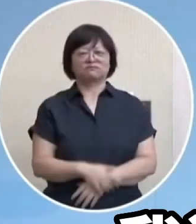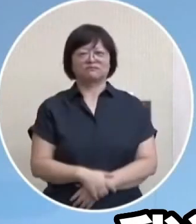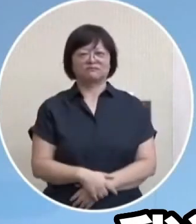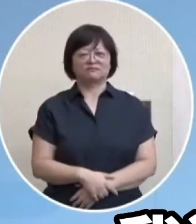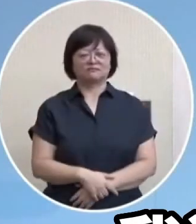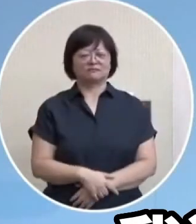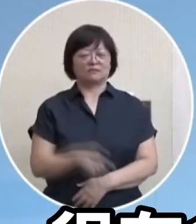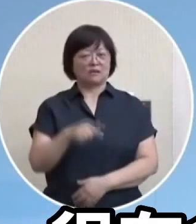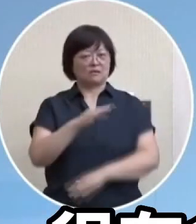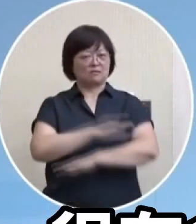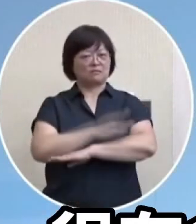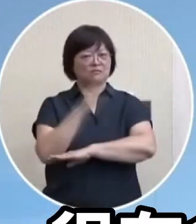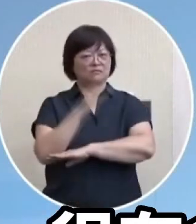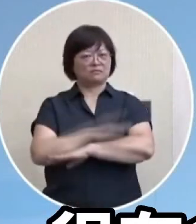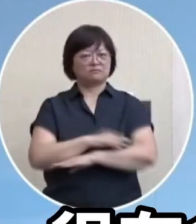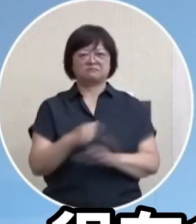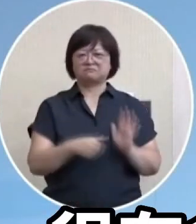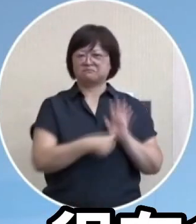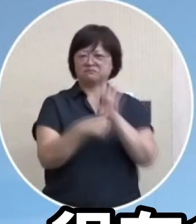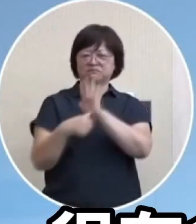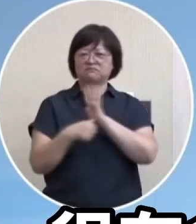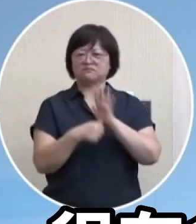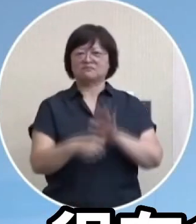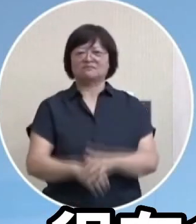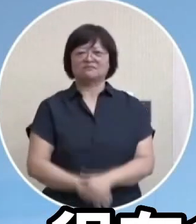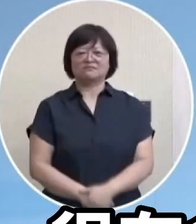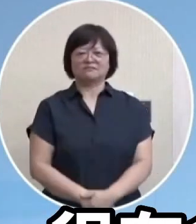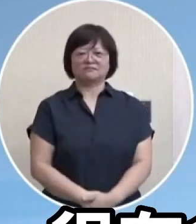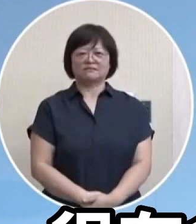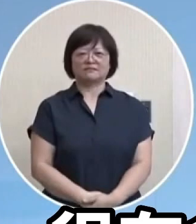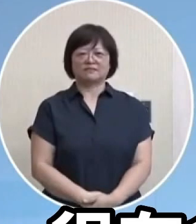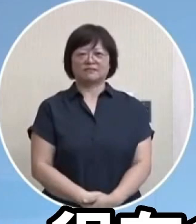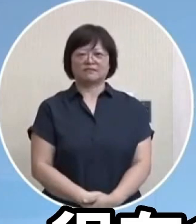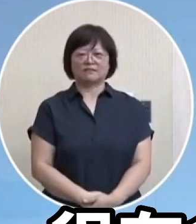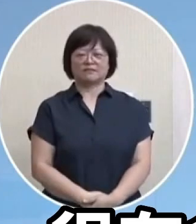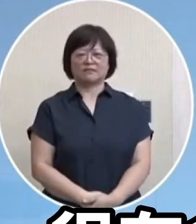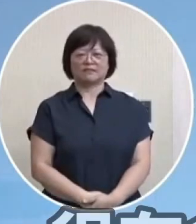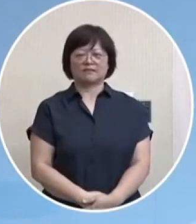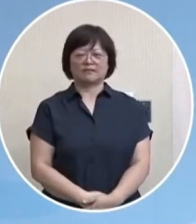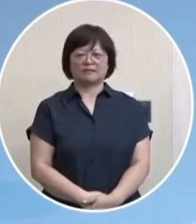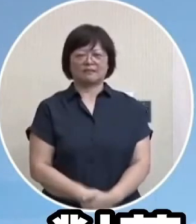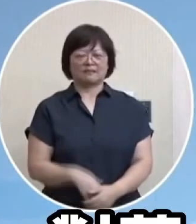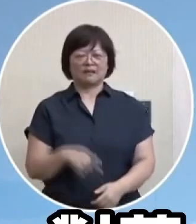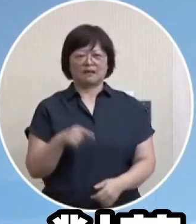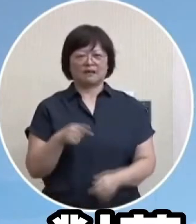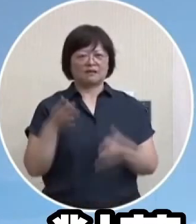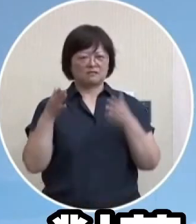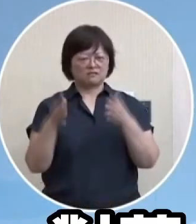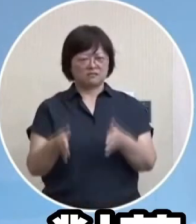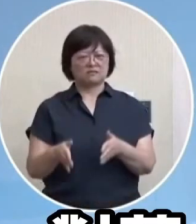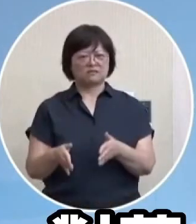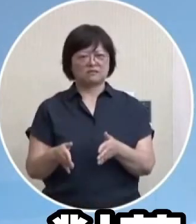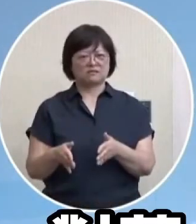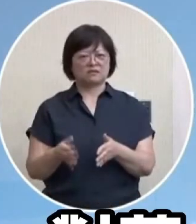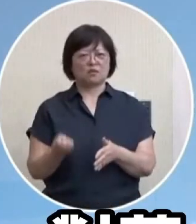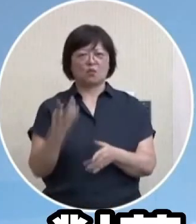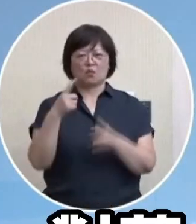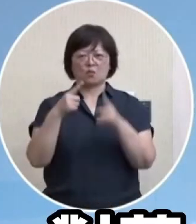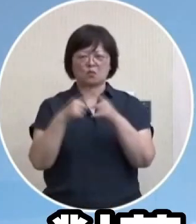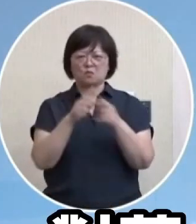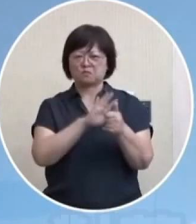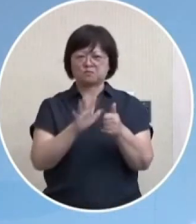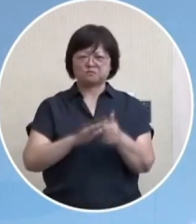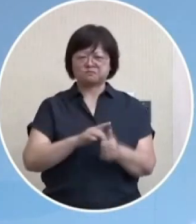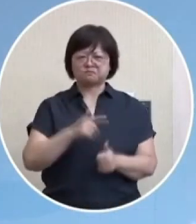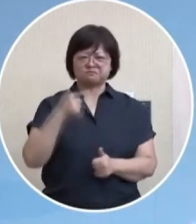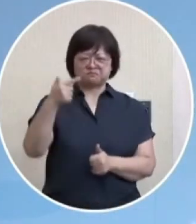那很有名的一个，在对 Asian country 对华人世界。相当影响力的报